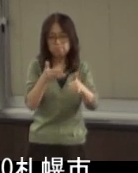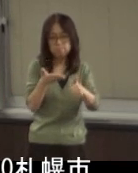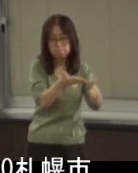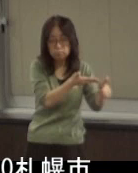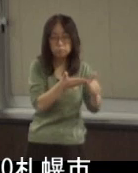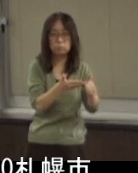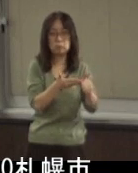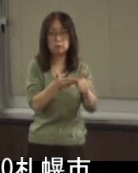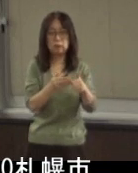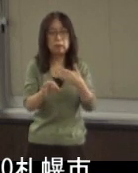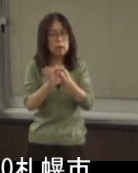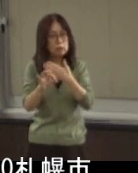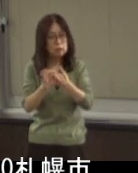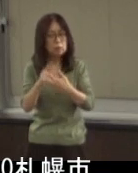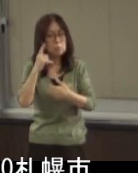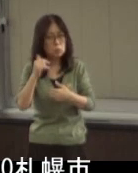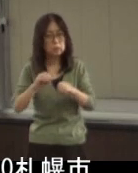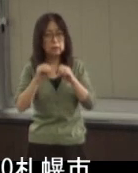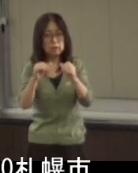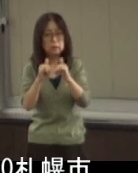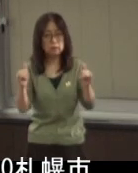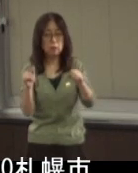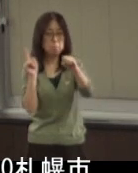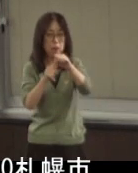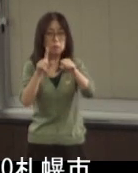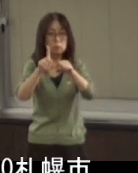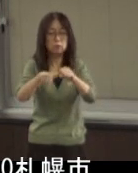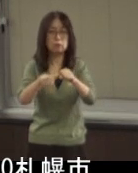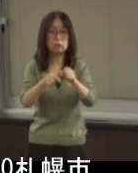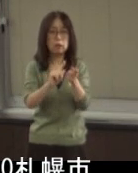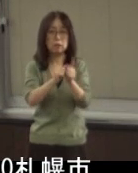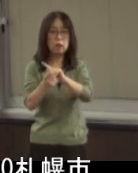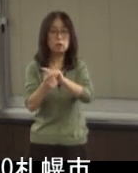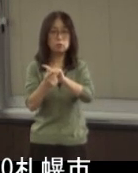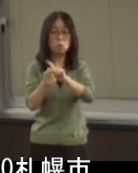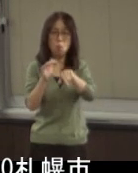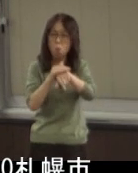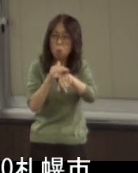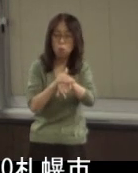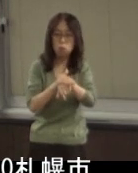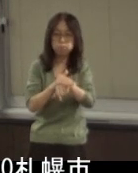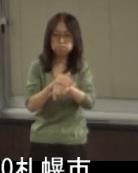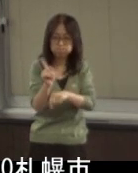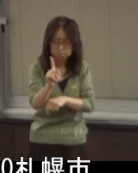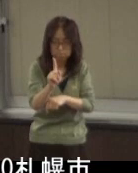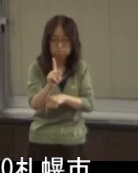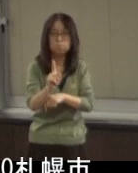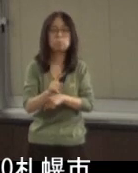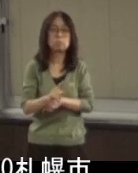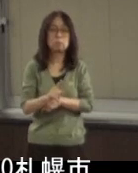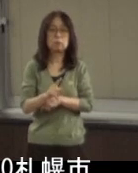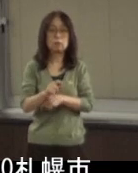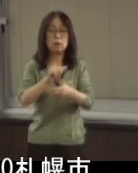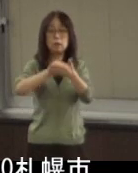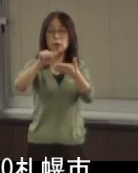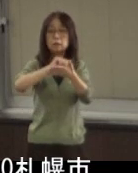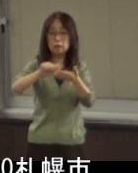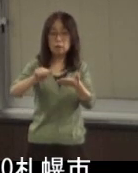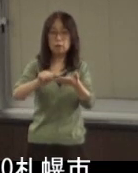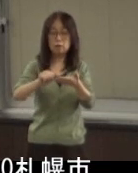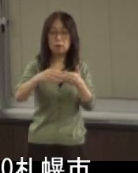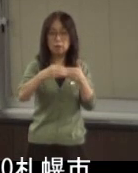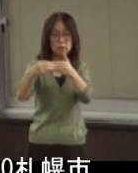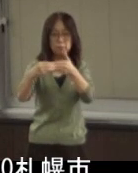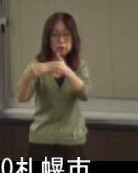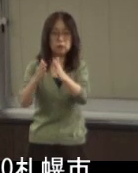した場合の、陽性者が判明した場合のですね、対処方法、こういったものを記載をした手引き書を新